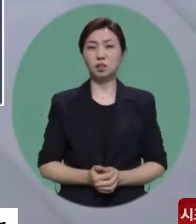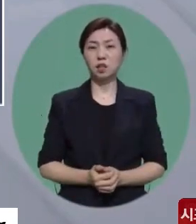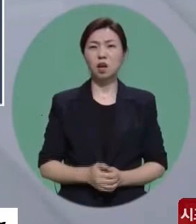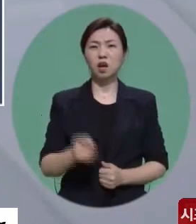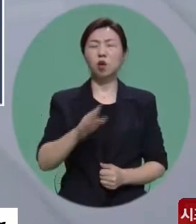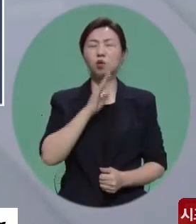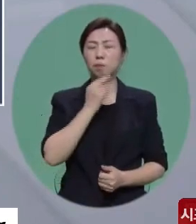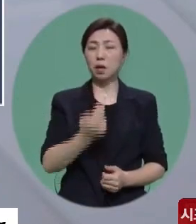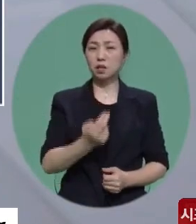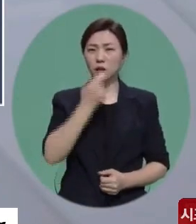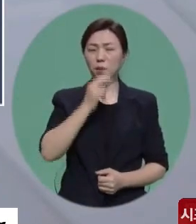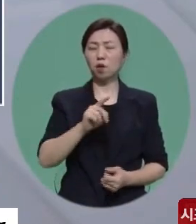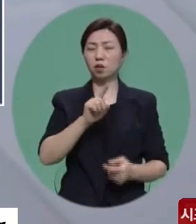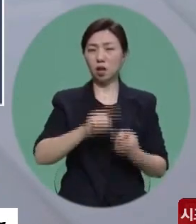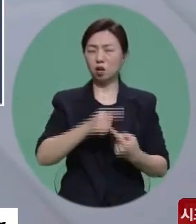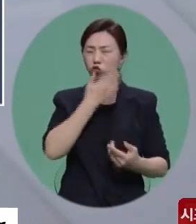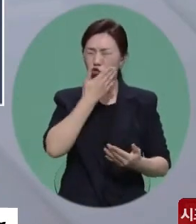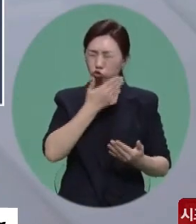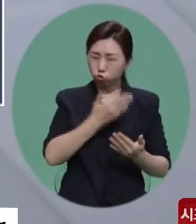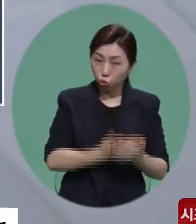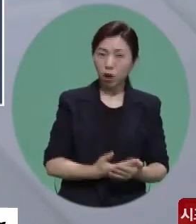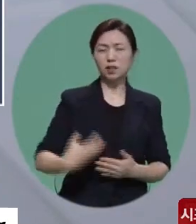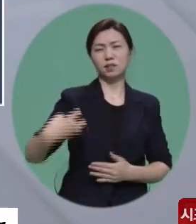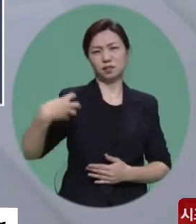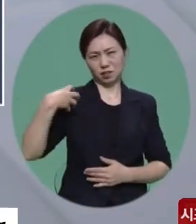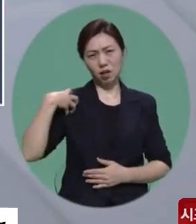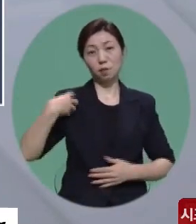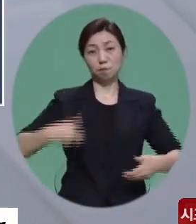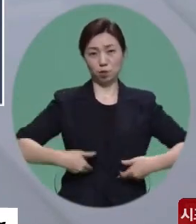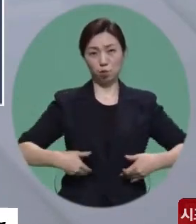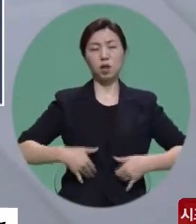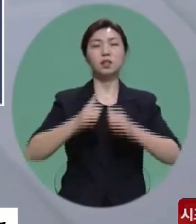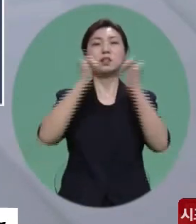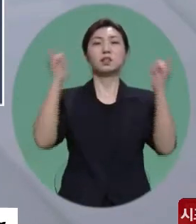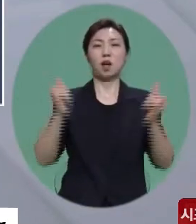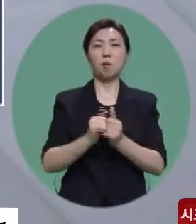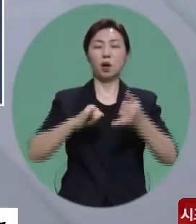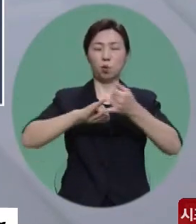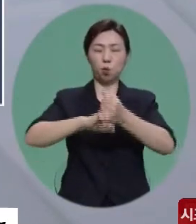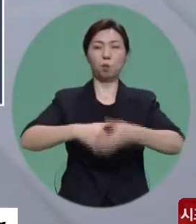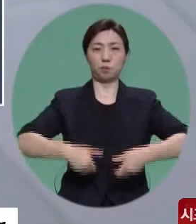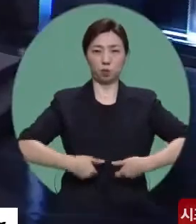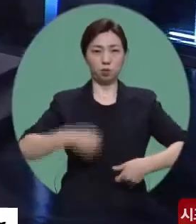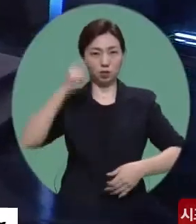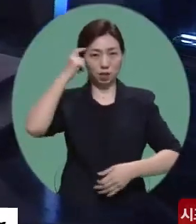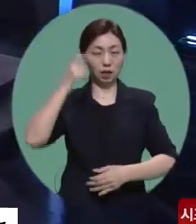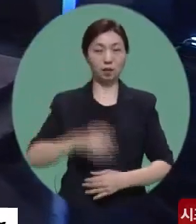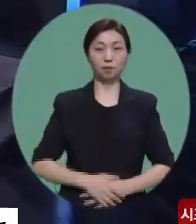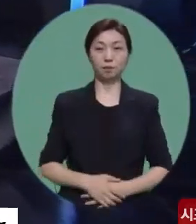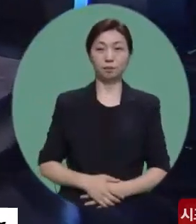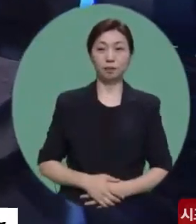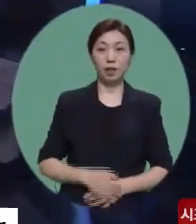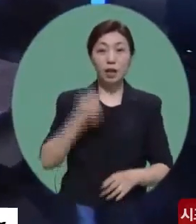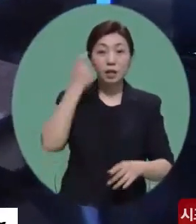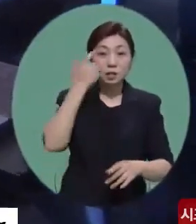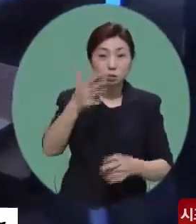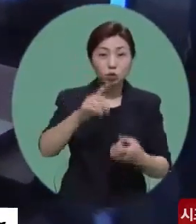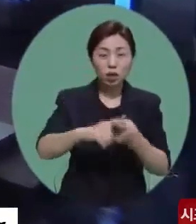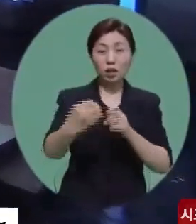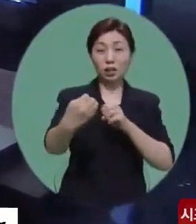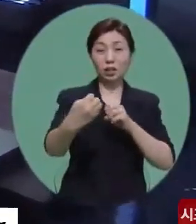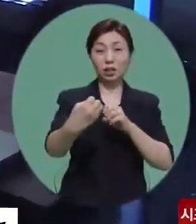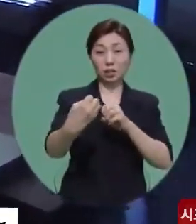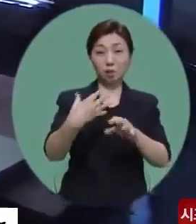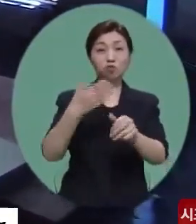생명의 존엄성에 대한 의지를 갖는 사회가 돼야 된다고 생각해요. 네. 네. 그래서 질문에만 답을 좀 간단히 드리겠습니다.